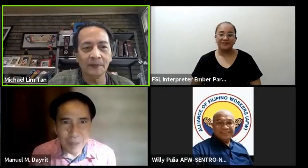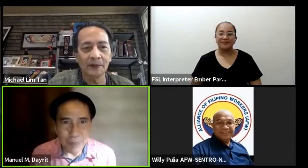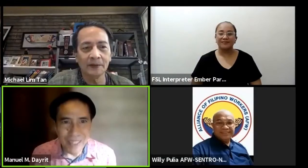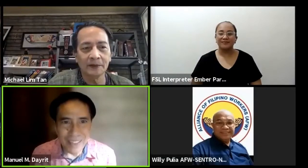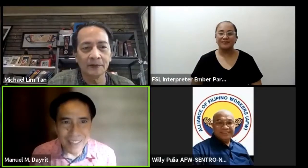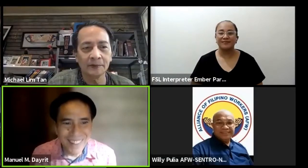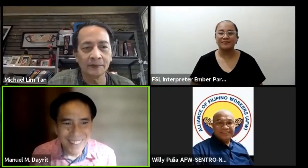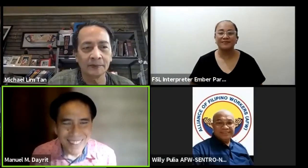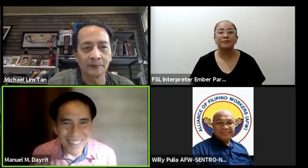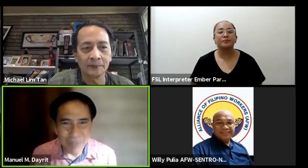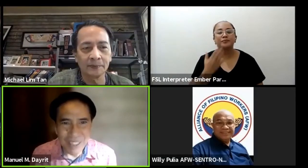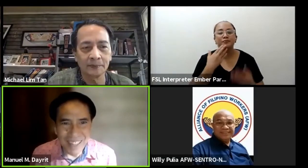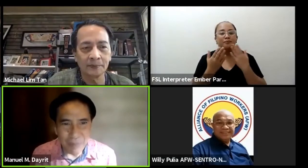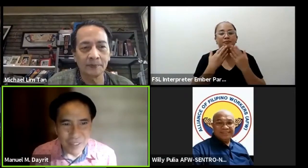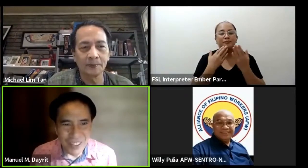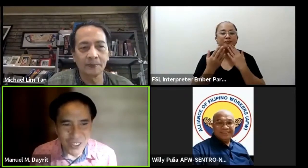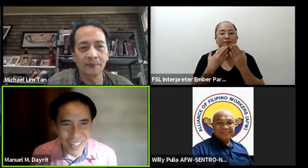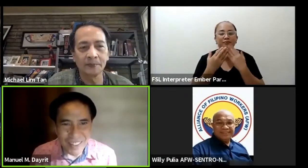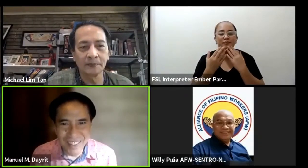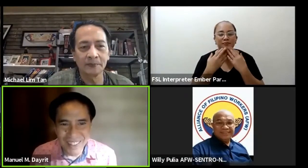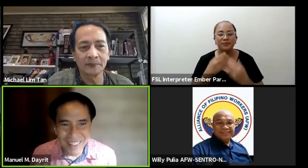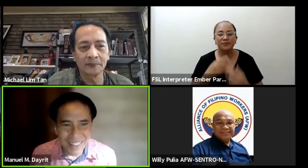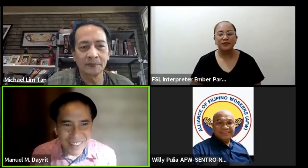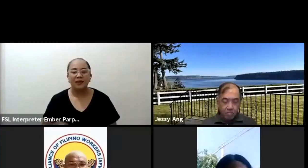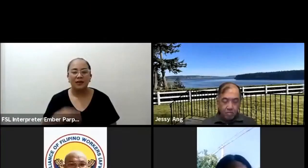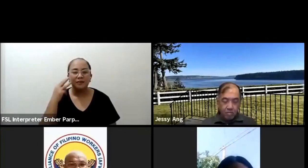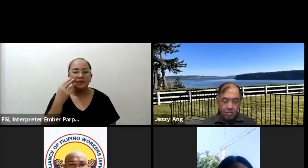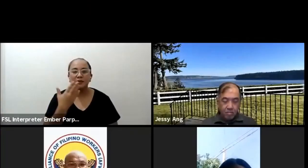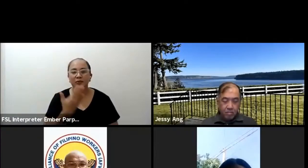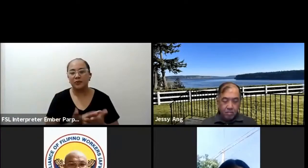Maraming salamat, Mike. Ang hapon sa inyong lahat.